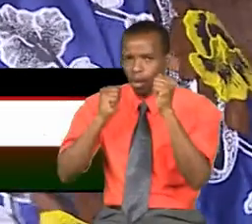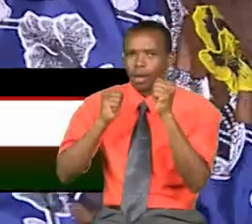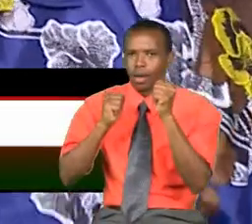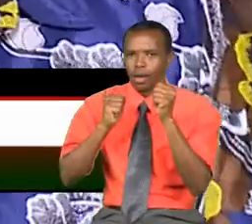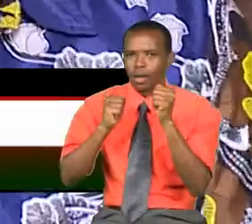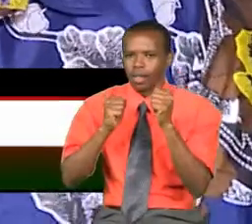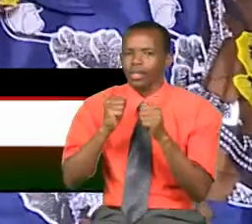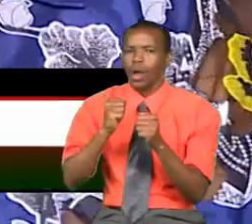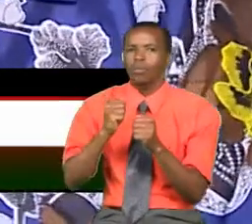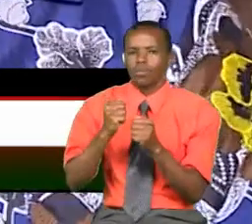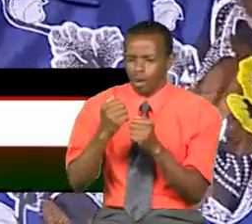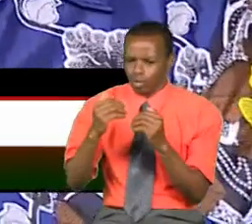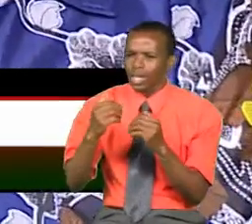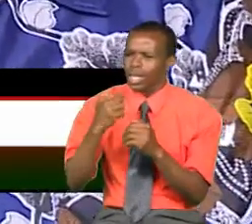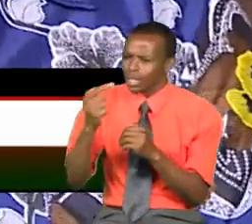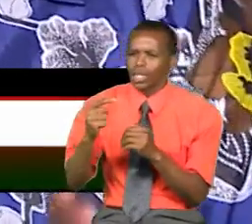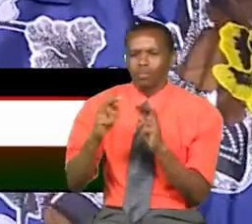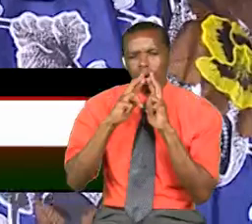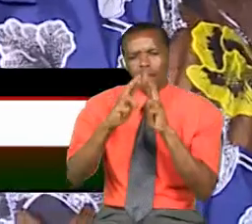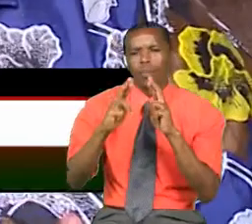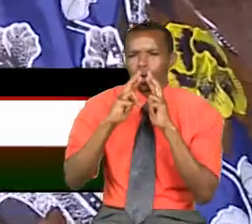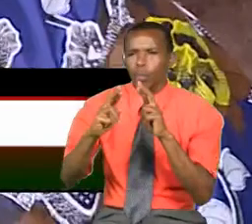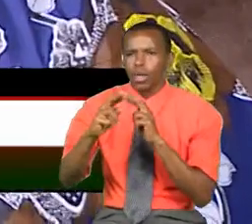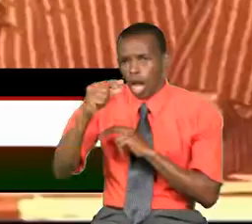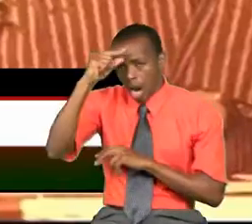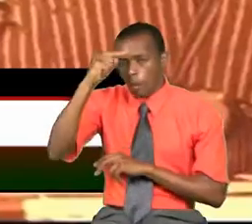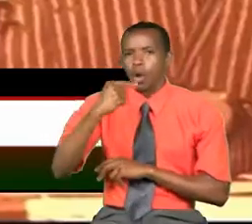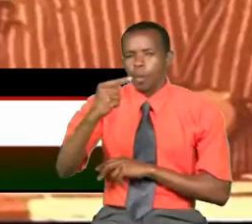na sema namna hii na Mwesa. Sema